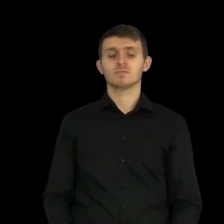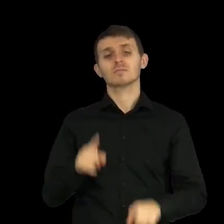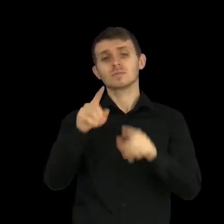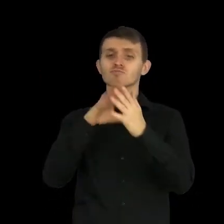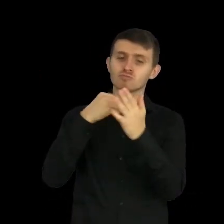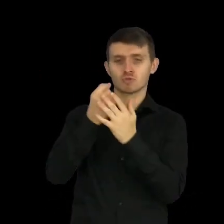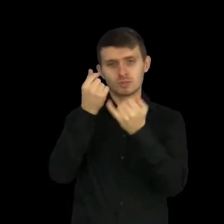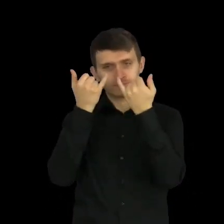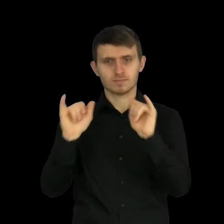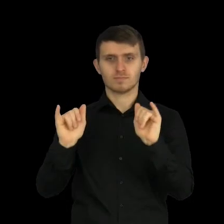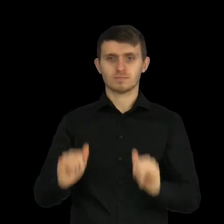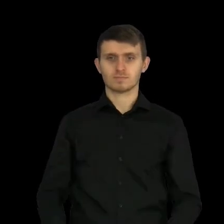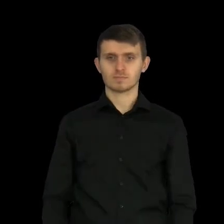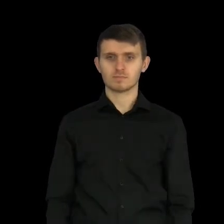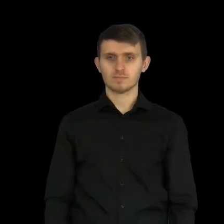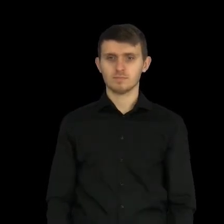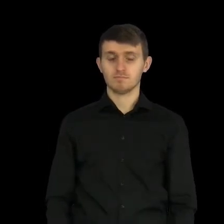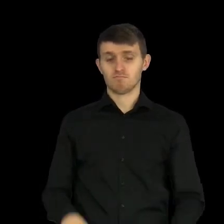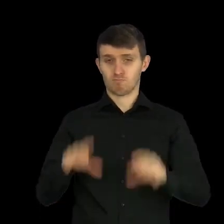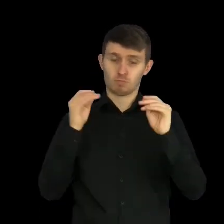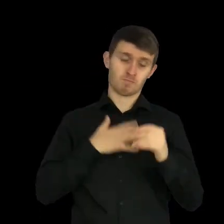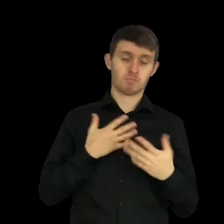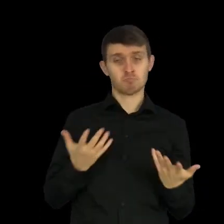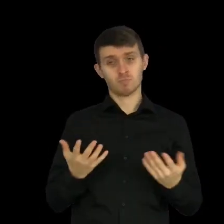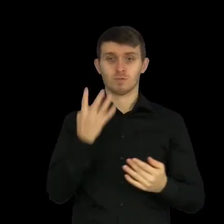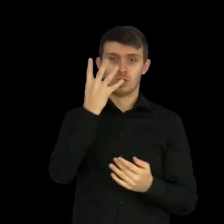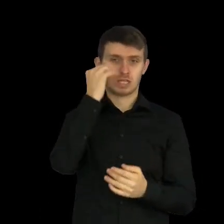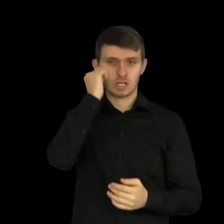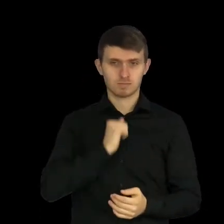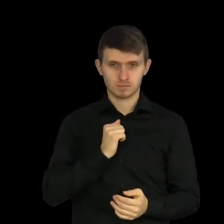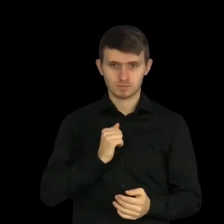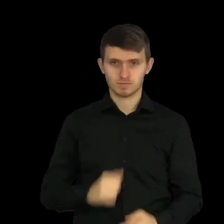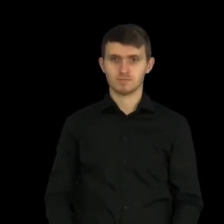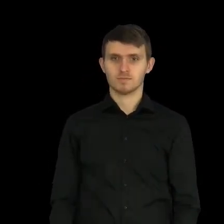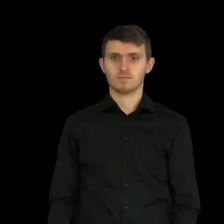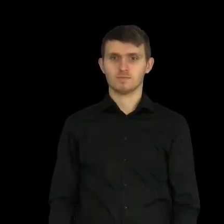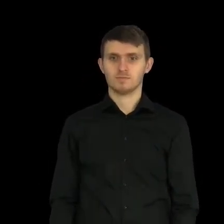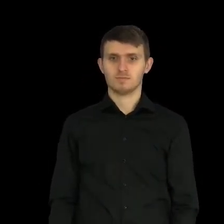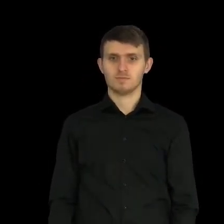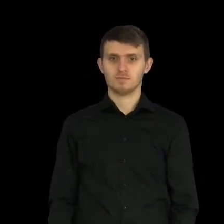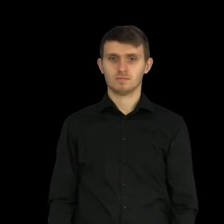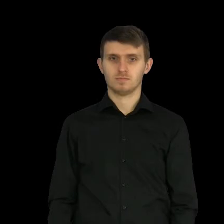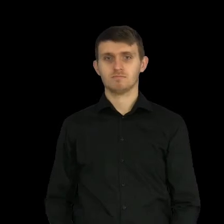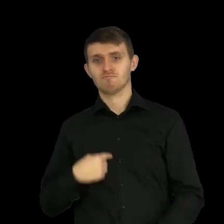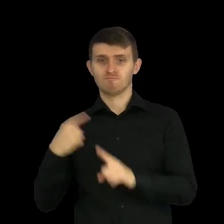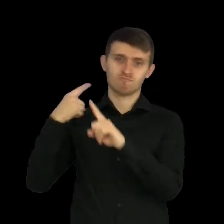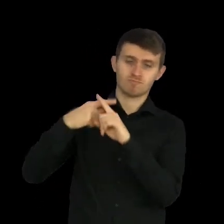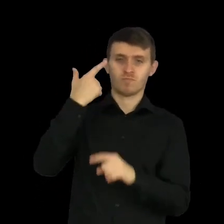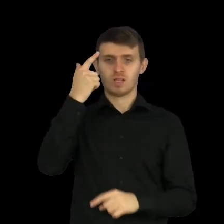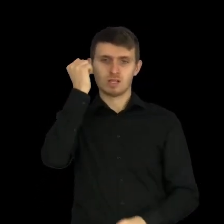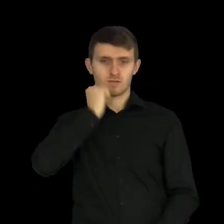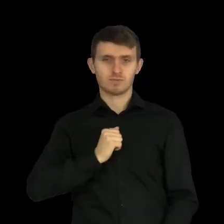A niech tym razem sytuacja będzie inna macie na początku 4 jabłka 4